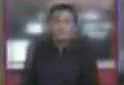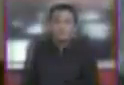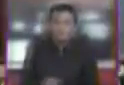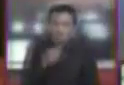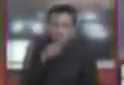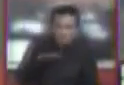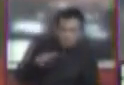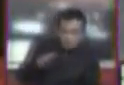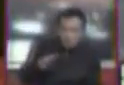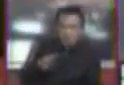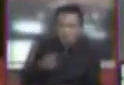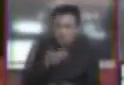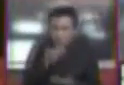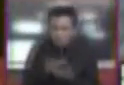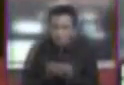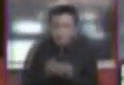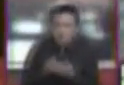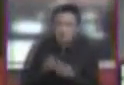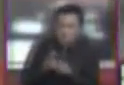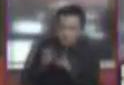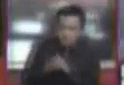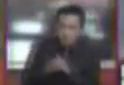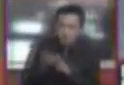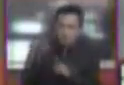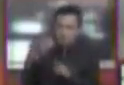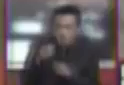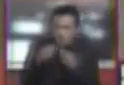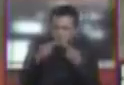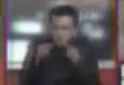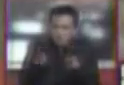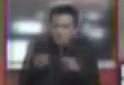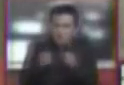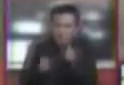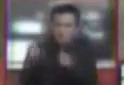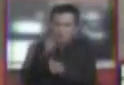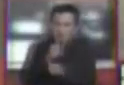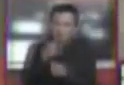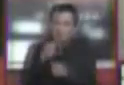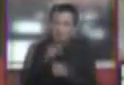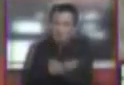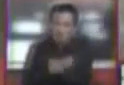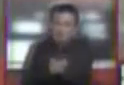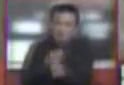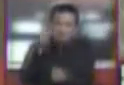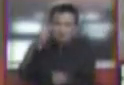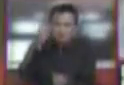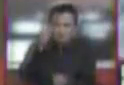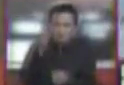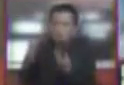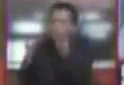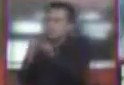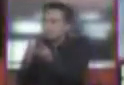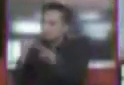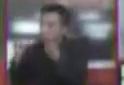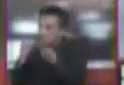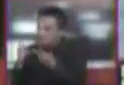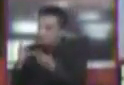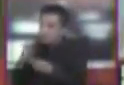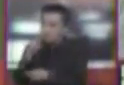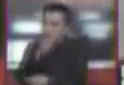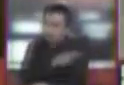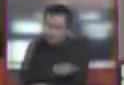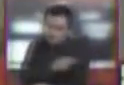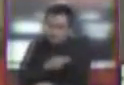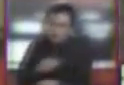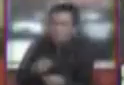Mahadya pa ang bumuti ang lagay ng kolumnista at dating hepe ng Philippine Tourism Authority na si Nixon Cua nang bisitahin namin sa ospital kahapon.